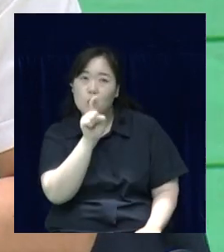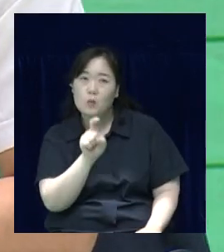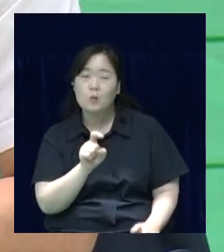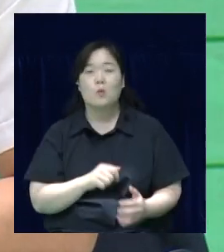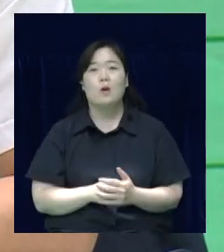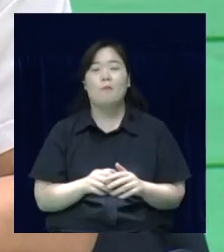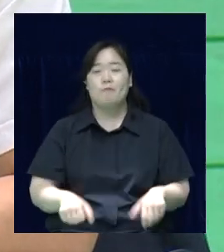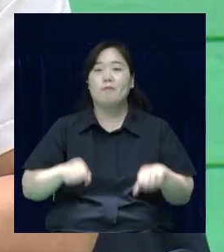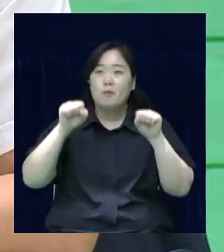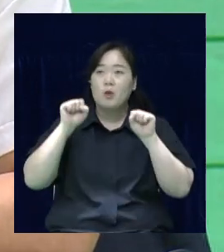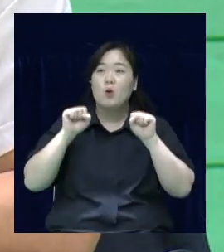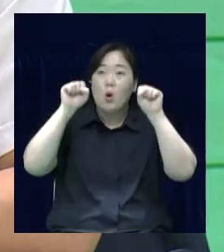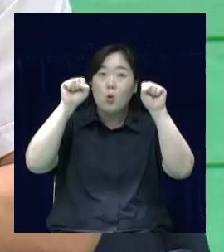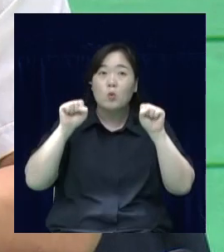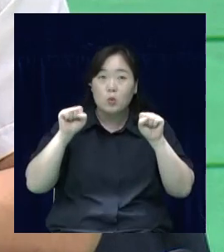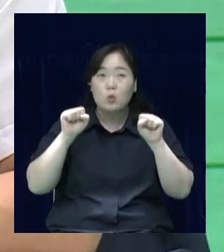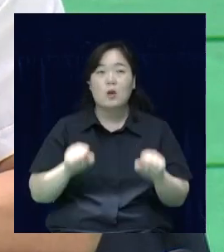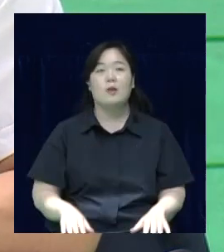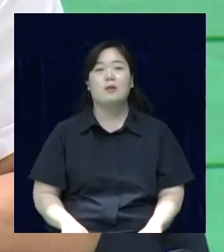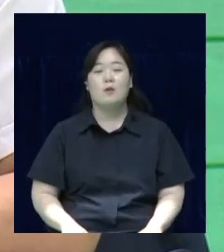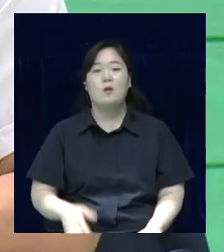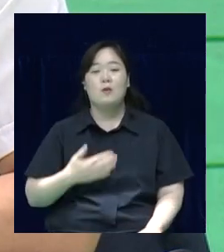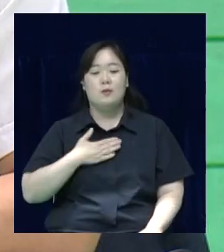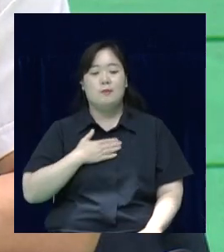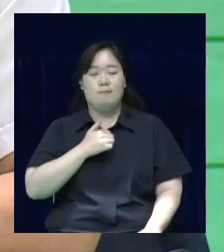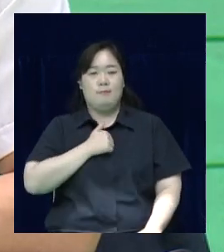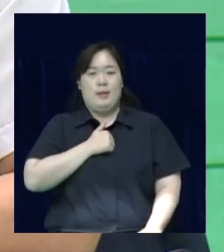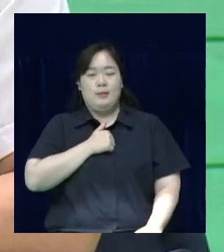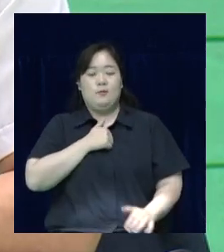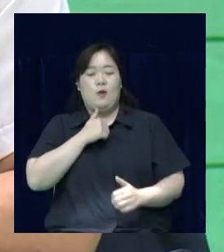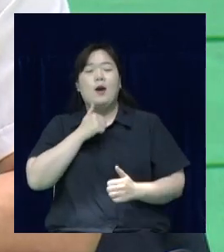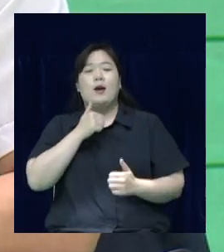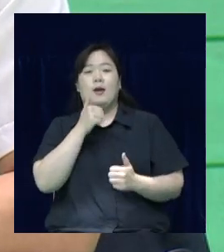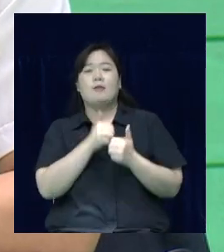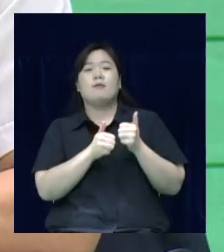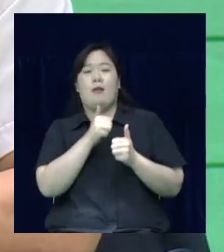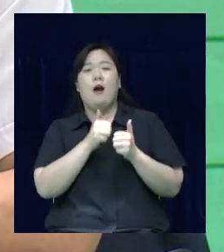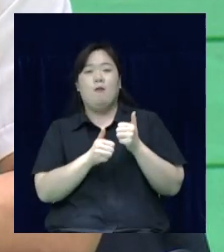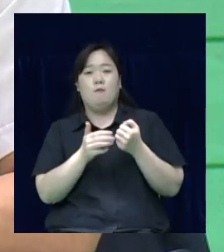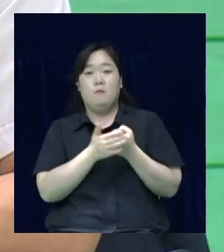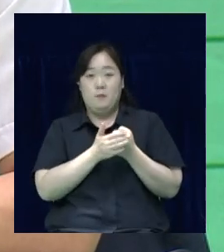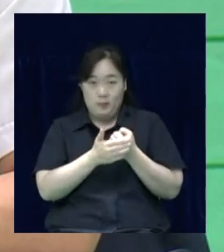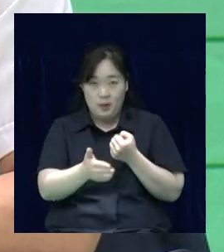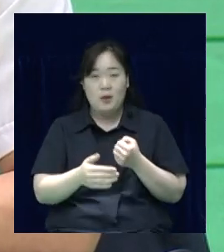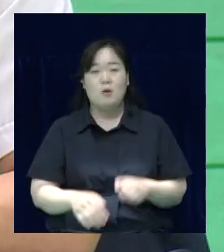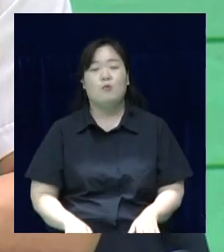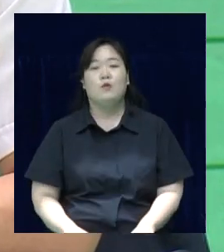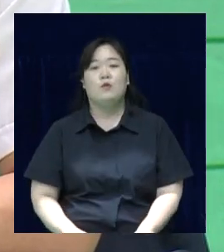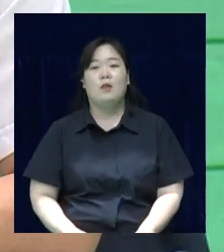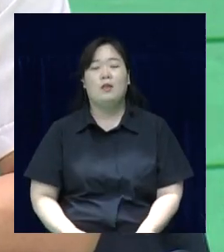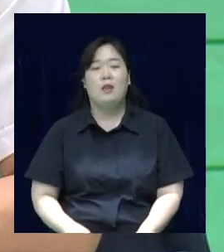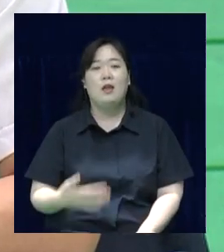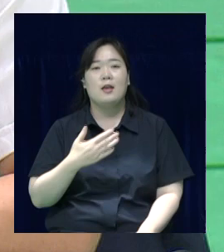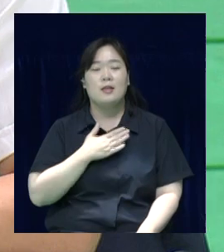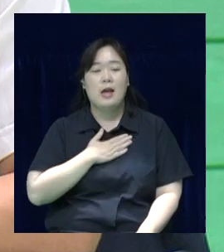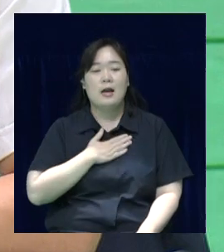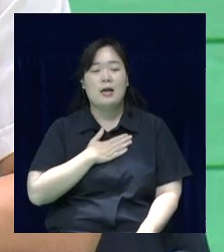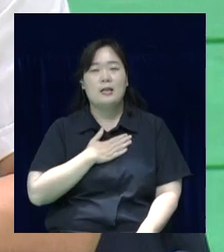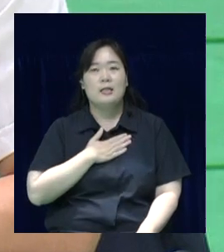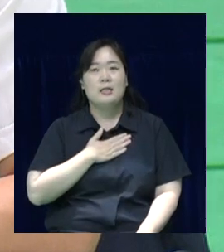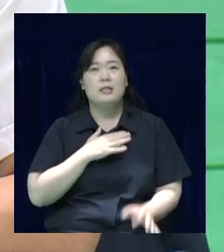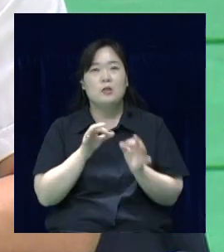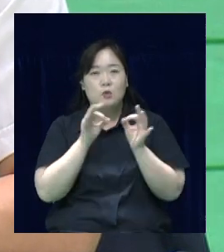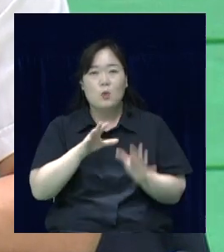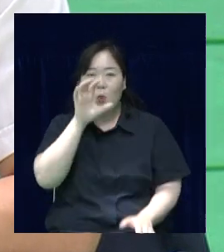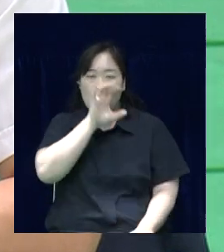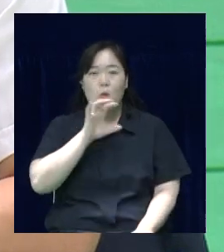역도라 하면 어떤 자신과의 싸움입니다. 그래서 자신이 평상시에 연습했던 충분한 어떤 기록들을 이번